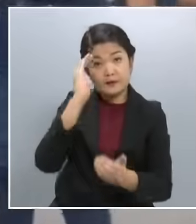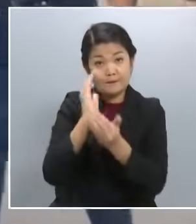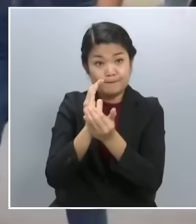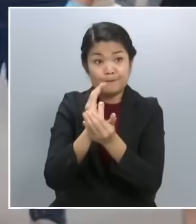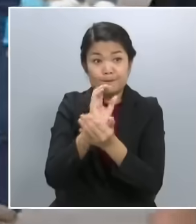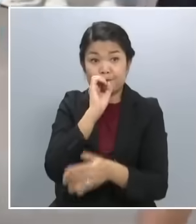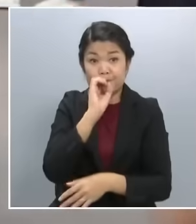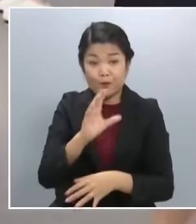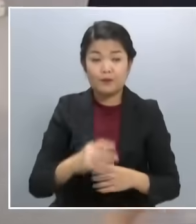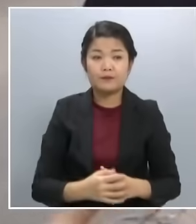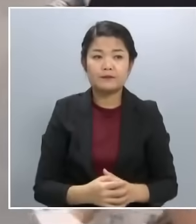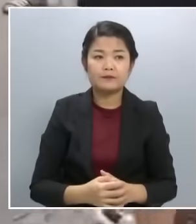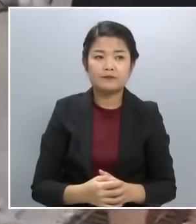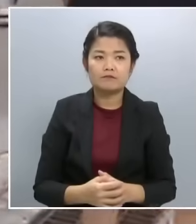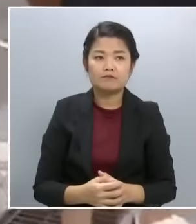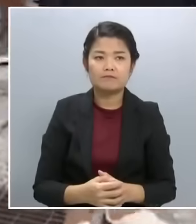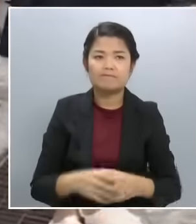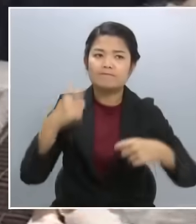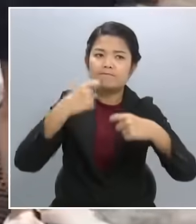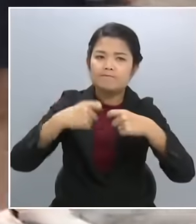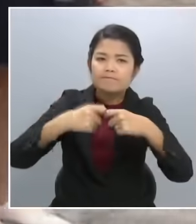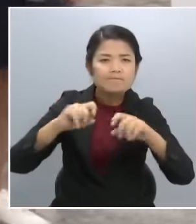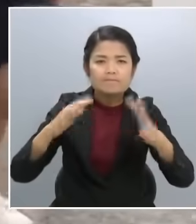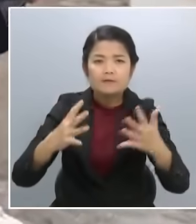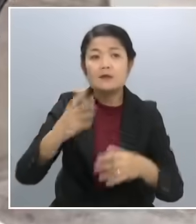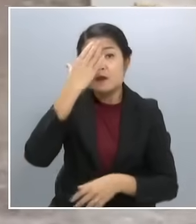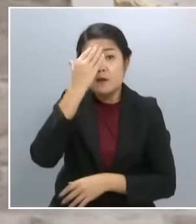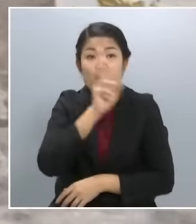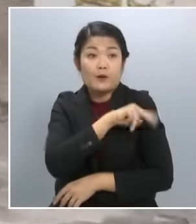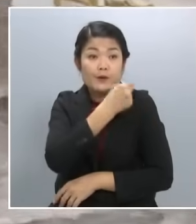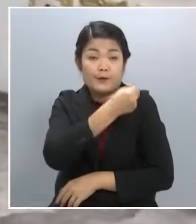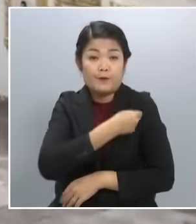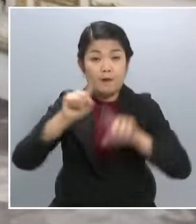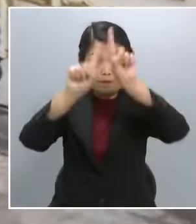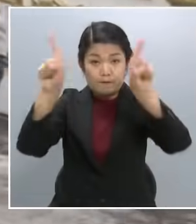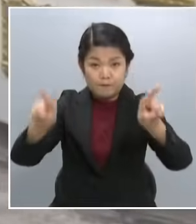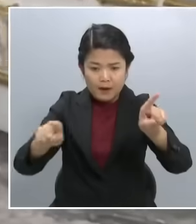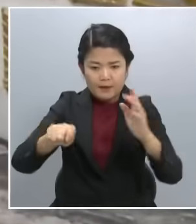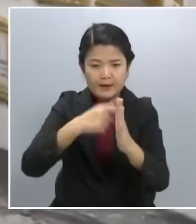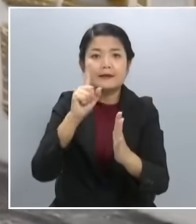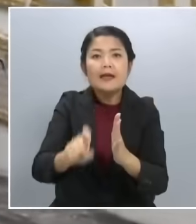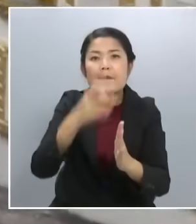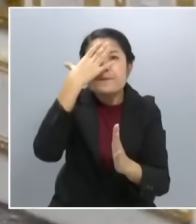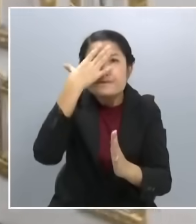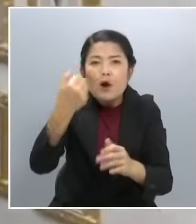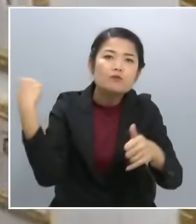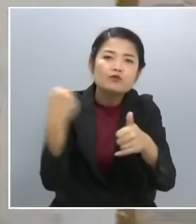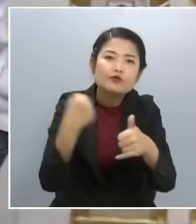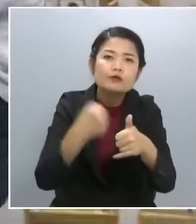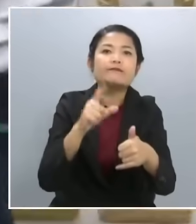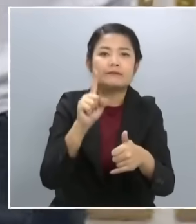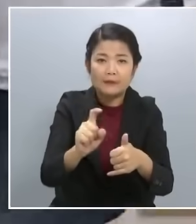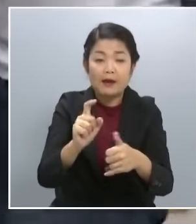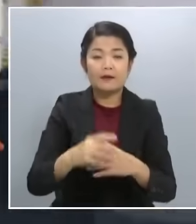้วว่าคดีนี้ไม่ได้มีความซับซ้อนอะไรเนื่องจากทางโรงพยาบาลเนี่ยได้ออกไปการเสียชีวิตมาแล้วนะครับว่าถูกสำร้ายร่างกายเจ้าหน้าที่เนี่ยก็